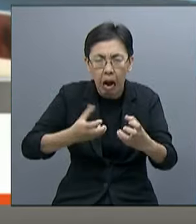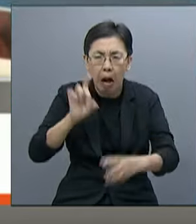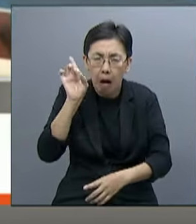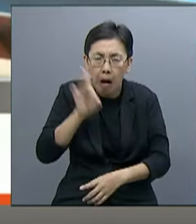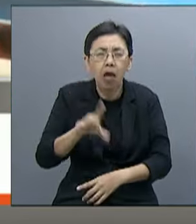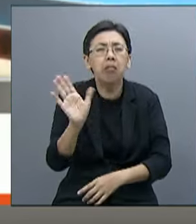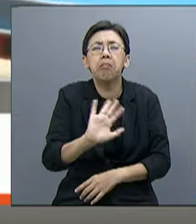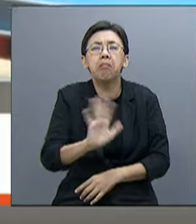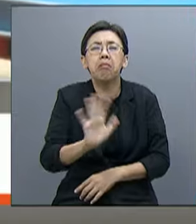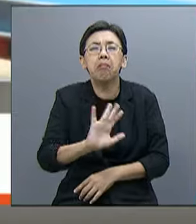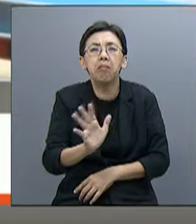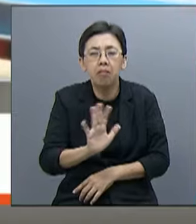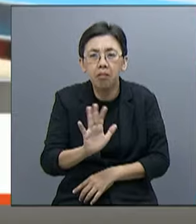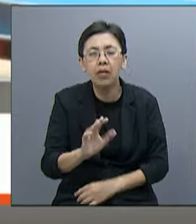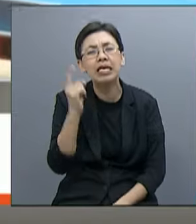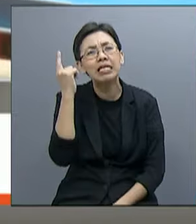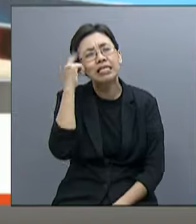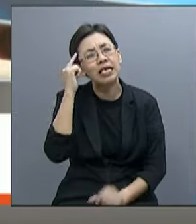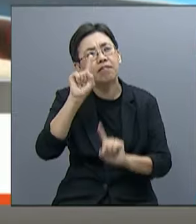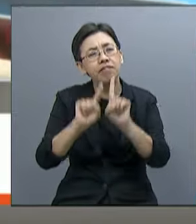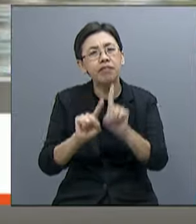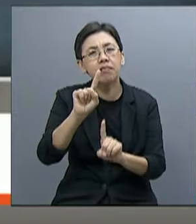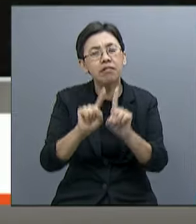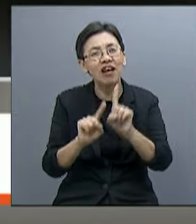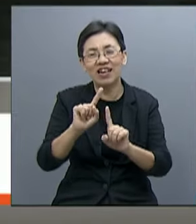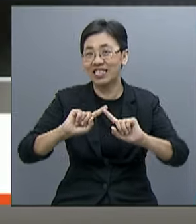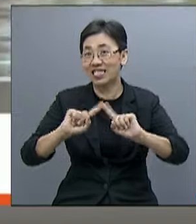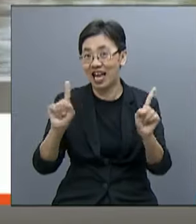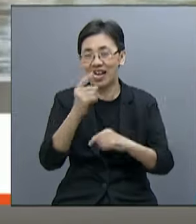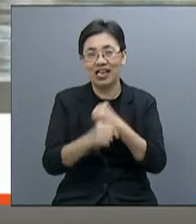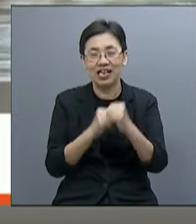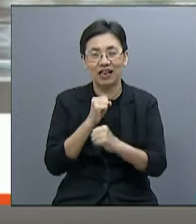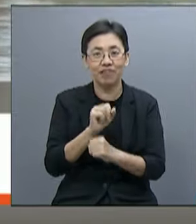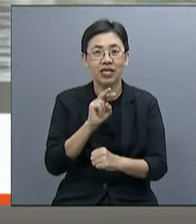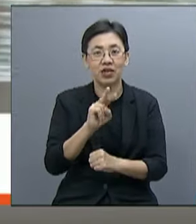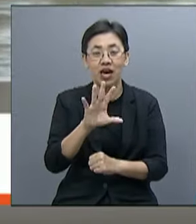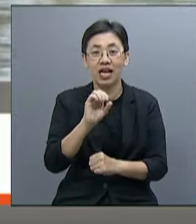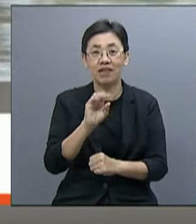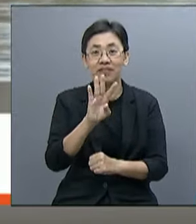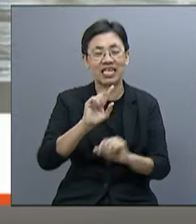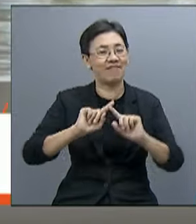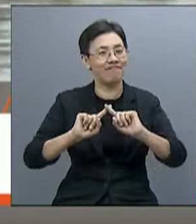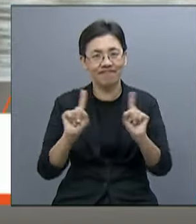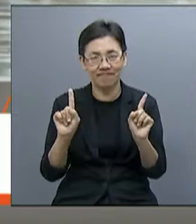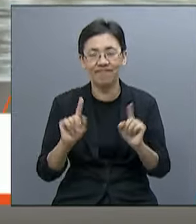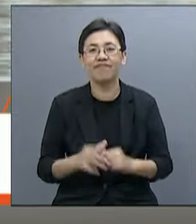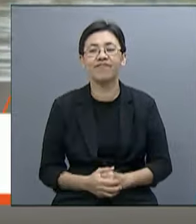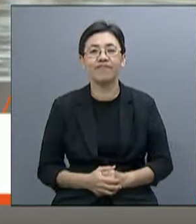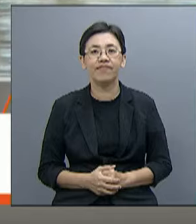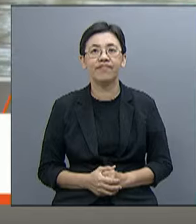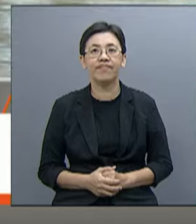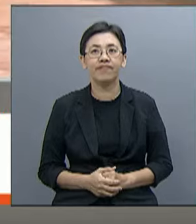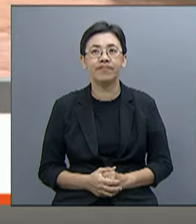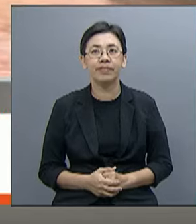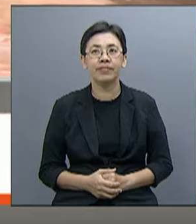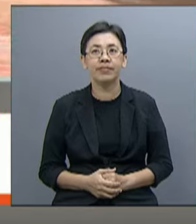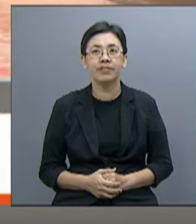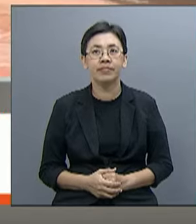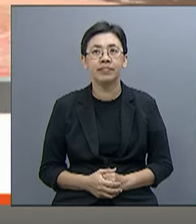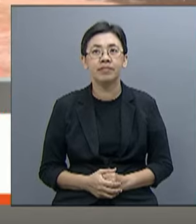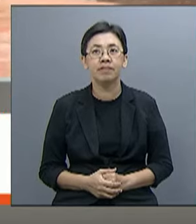ราะฉะนั้นสภาวะการต่างๆนี่จะแตกต่างจากในปี2554ครับ ค่ะทีนี้ค่ะกับปริม